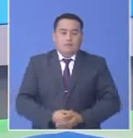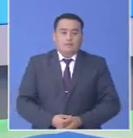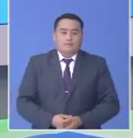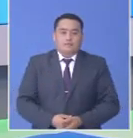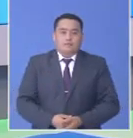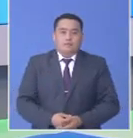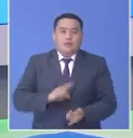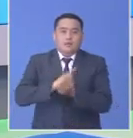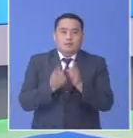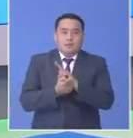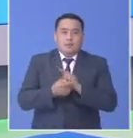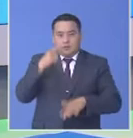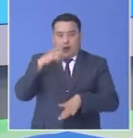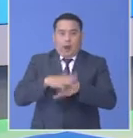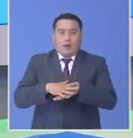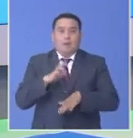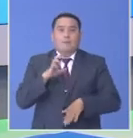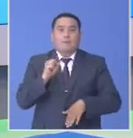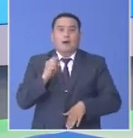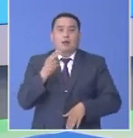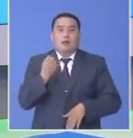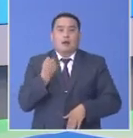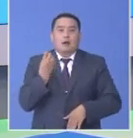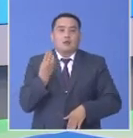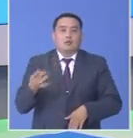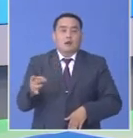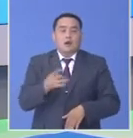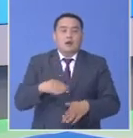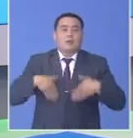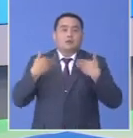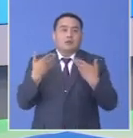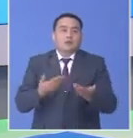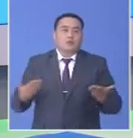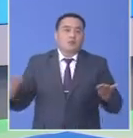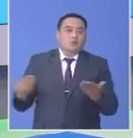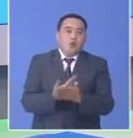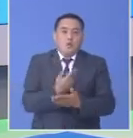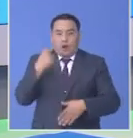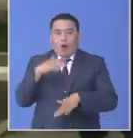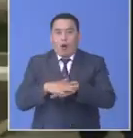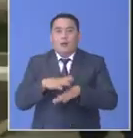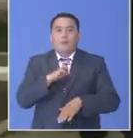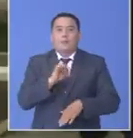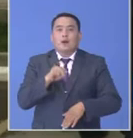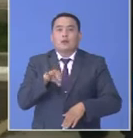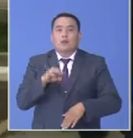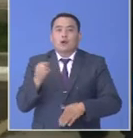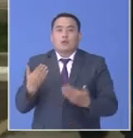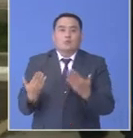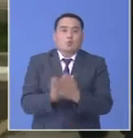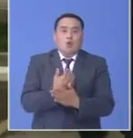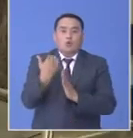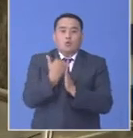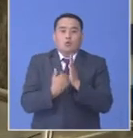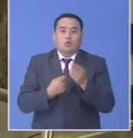Сменился аким Балхашского района. Сегодня аппарату его представил глава области Амандык Баталов. Нужно отметить, что послужной список нового